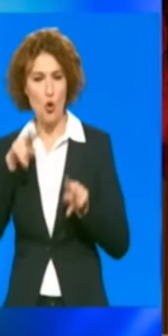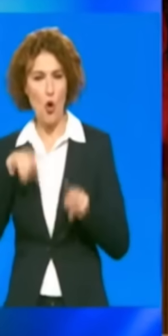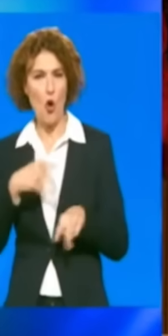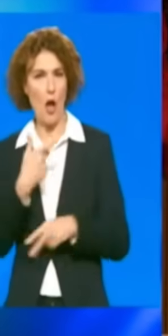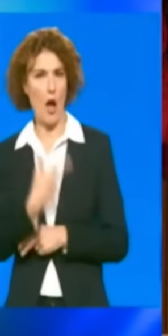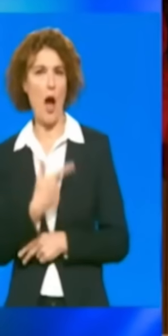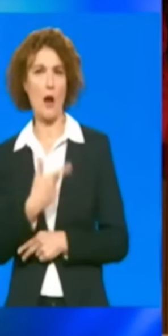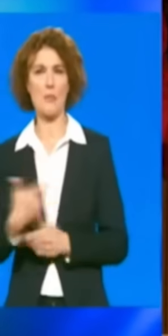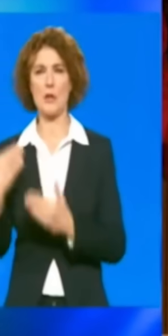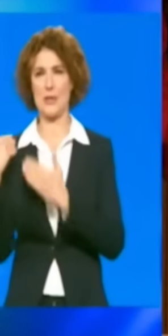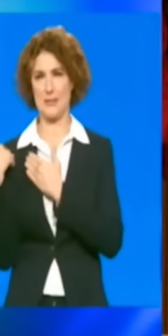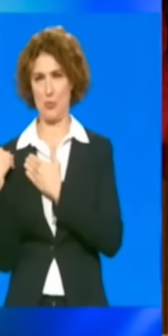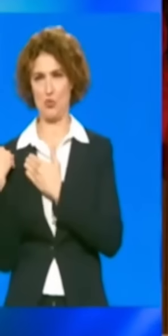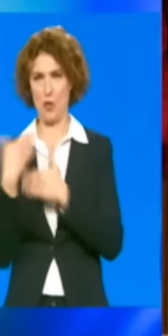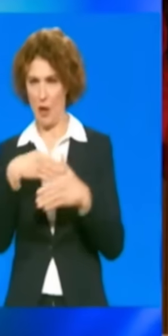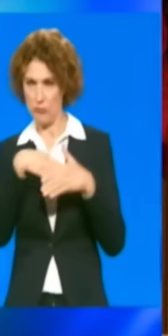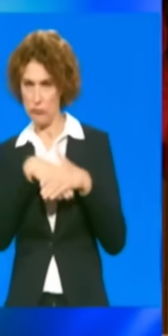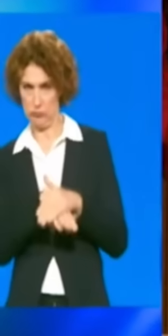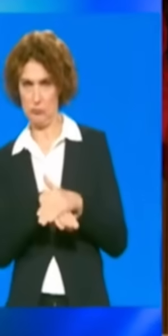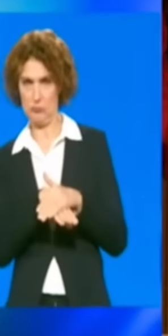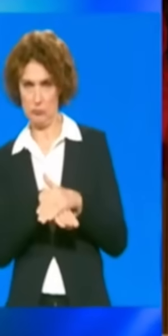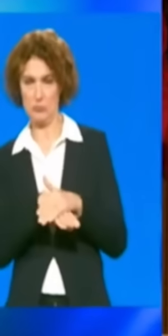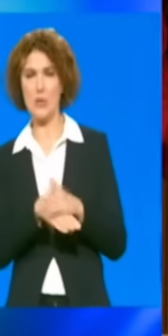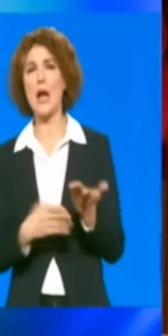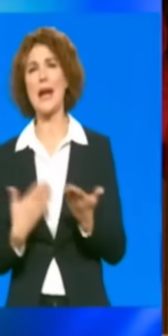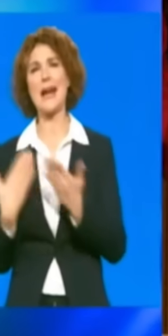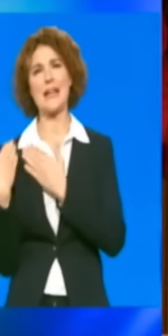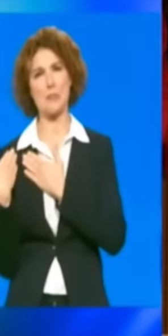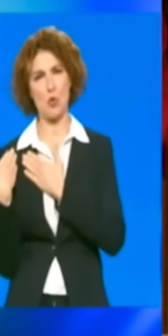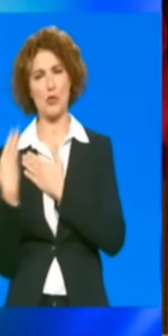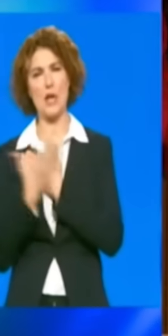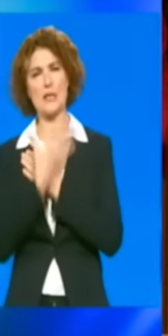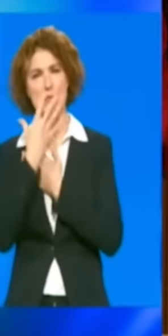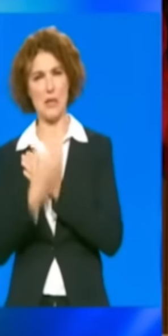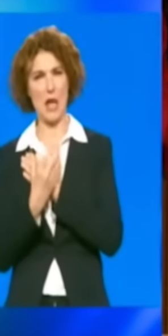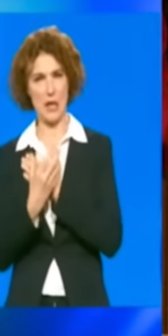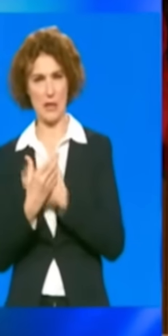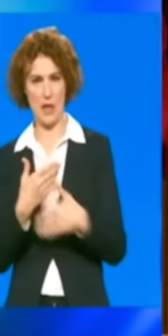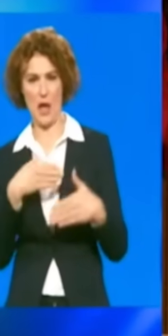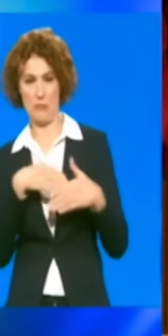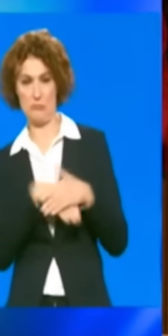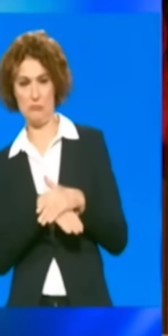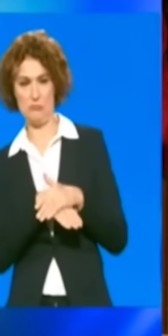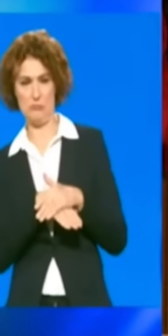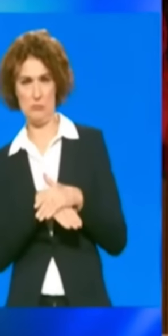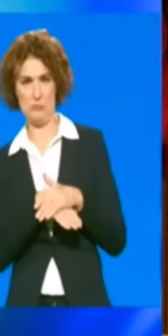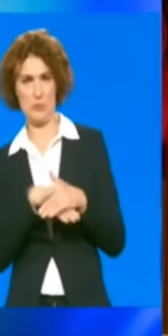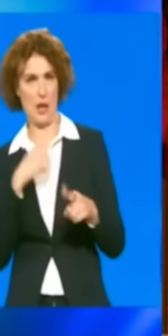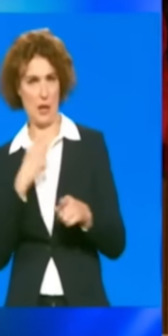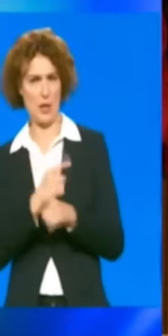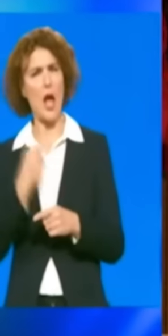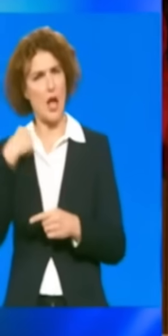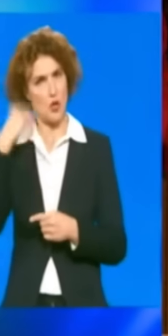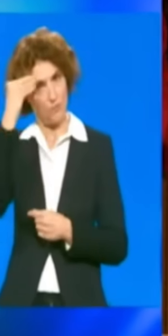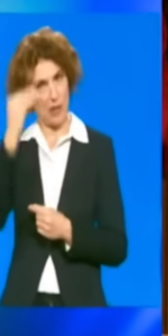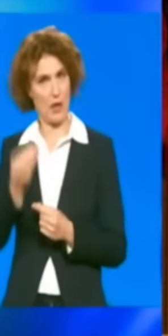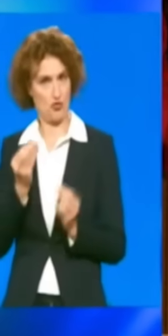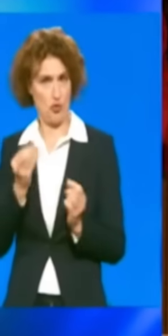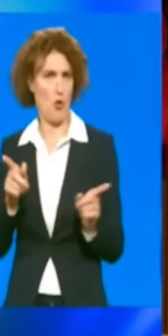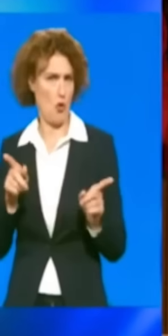responsabilità e con serietà e io la penso esattamente così e per questo secondo